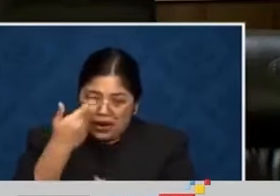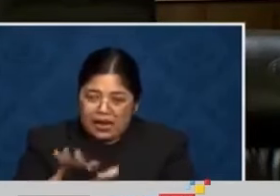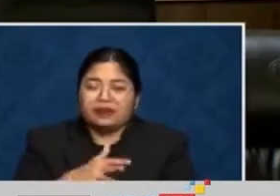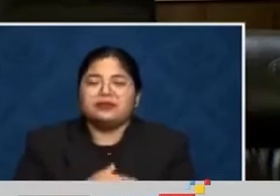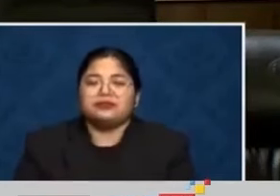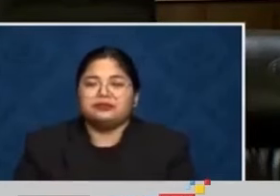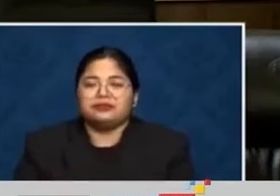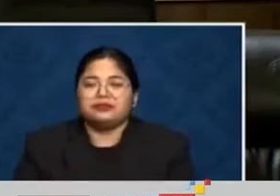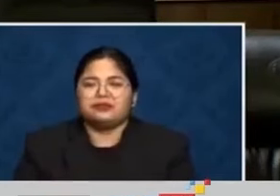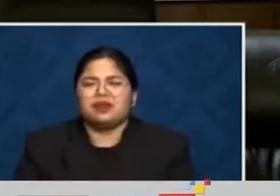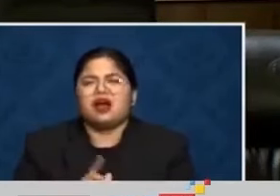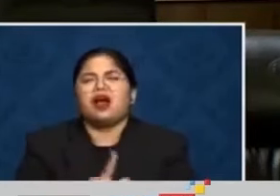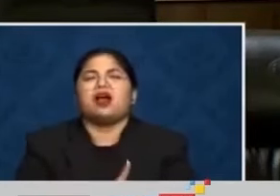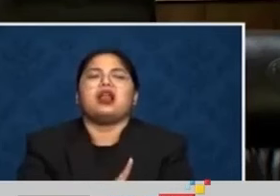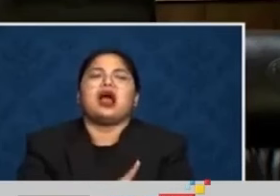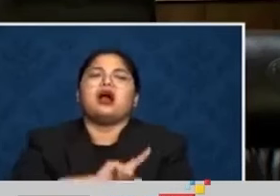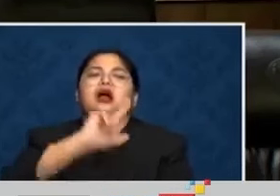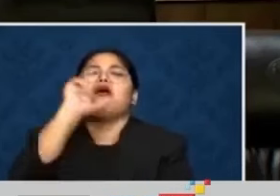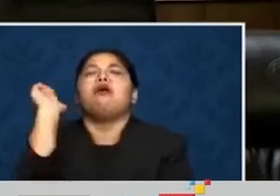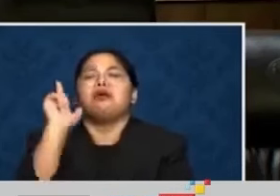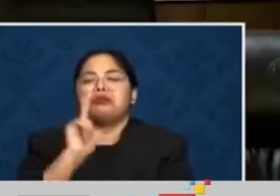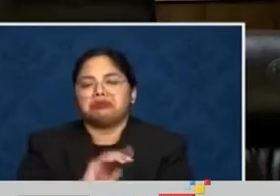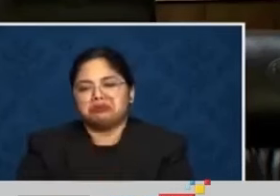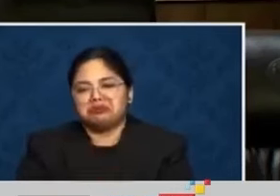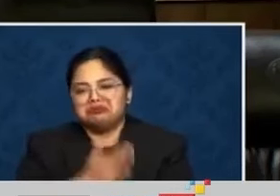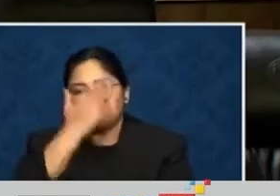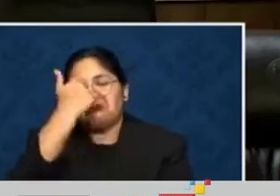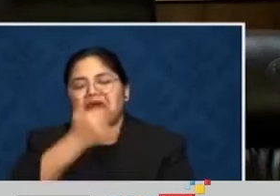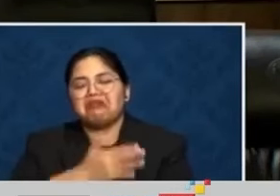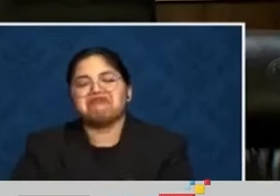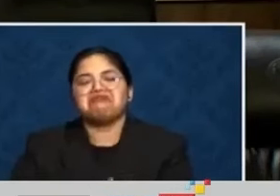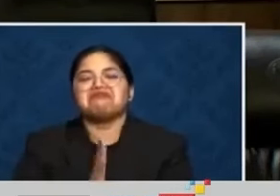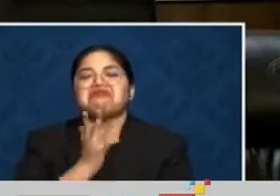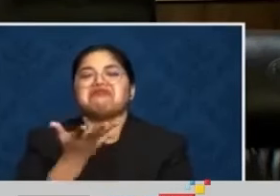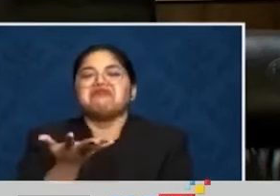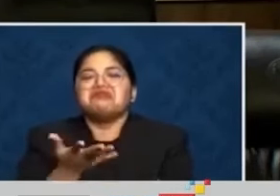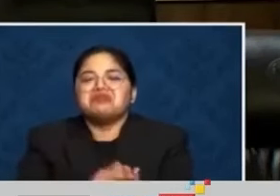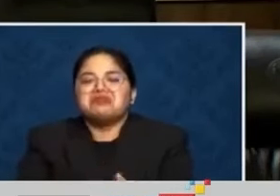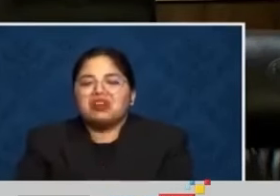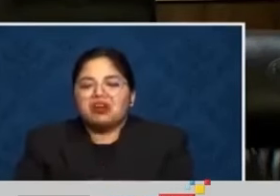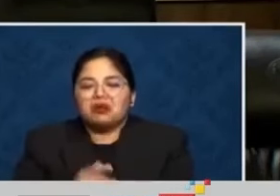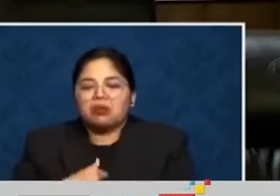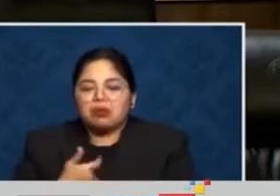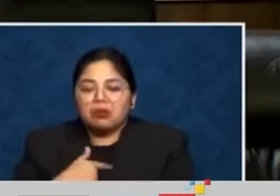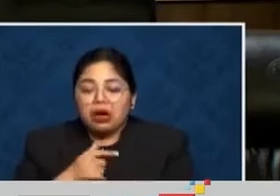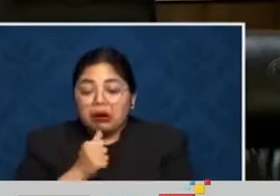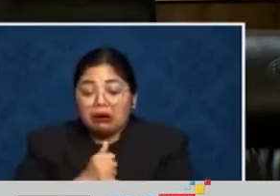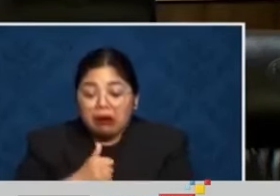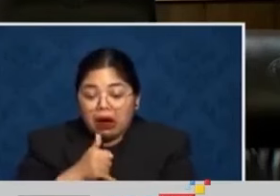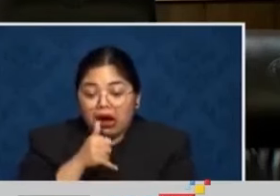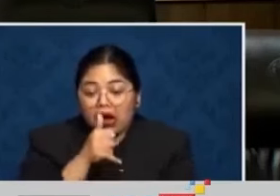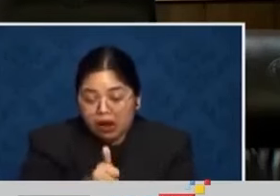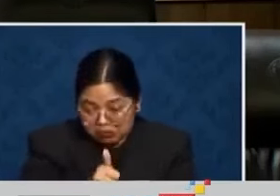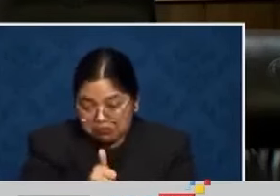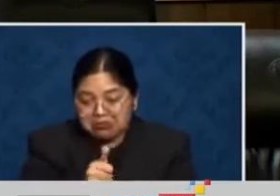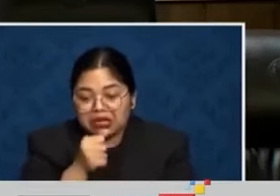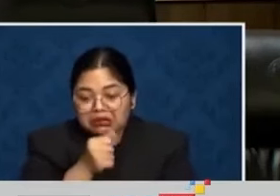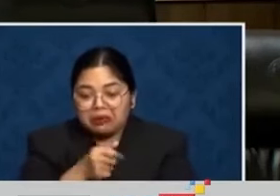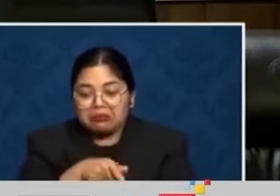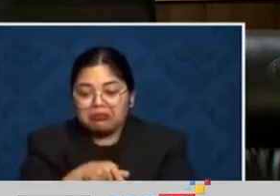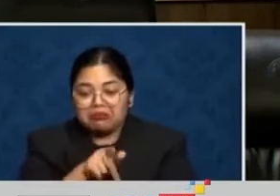ผมลาออกเถอะครับมันเสียศักดิ์ศรีถ้าหากว่าท่านเข้าไปตามตอกออกตามประตูท่านเข้าไปนั้นเนี่ยได้รับ